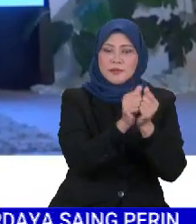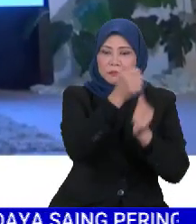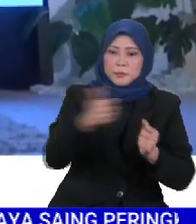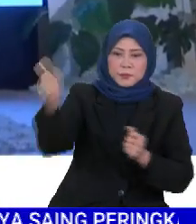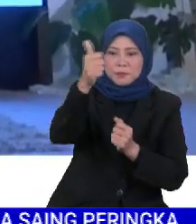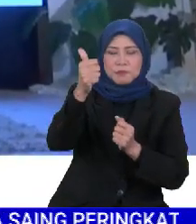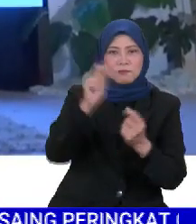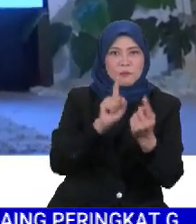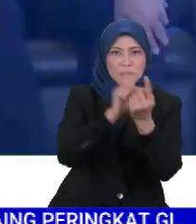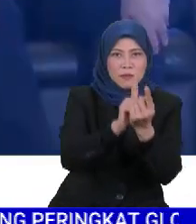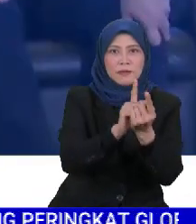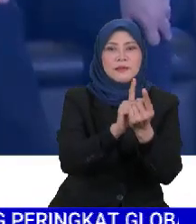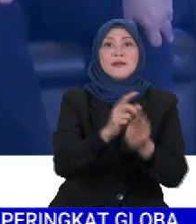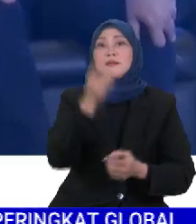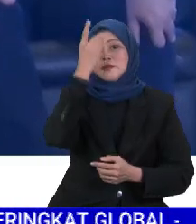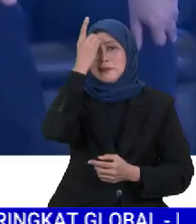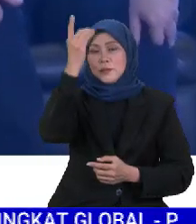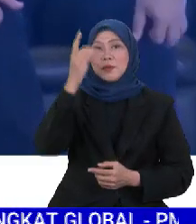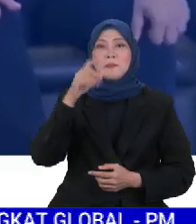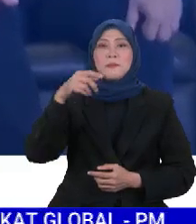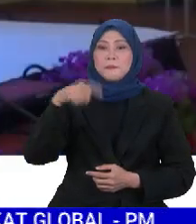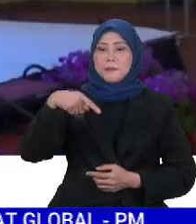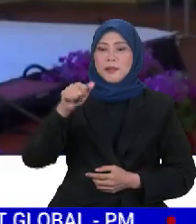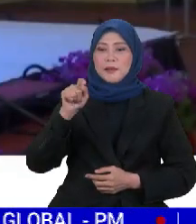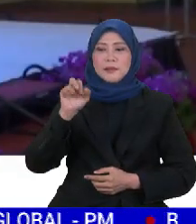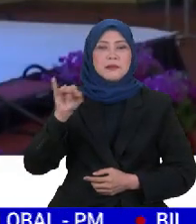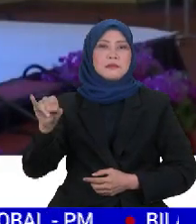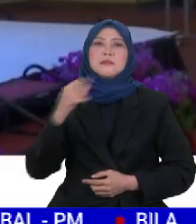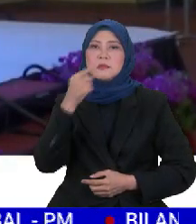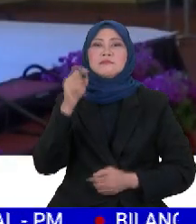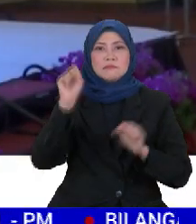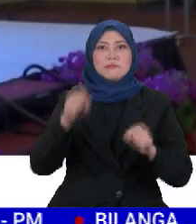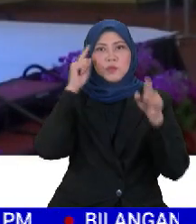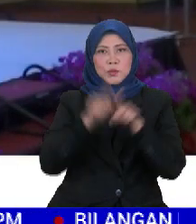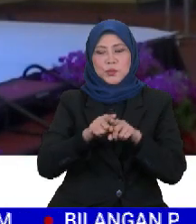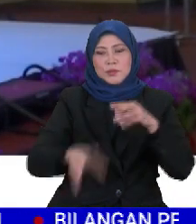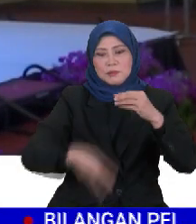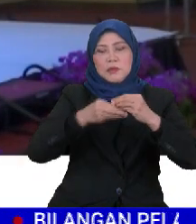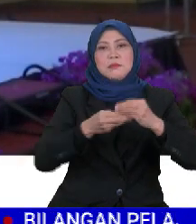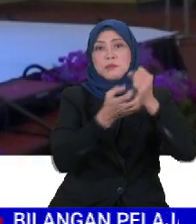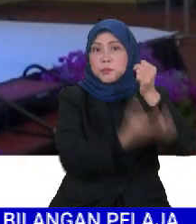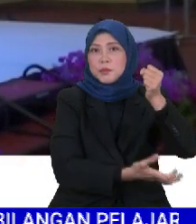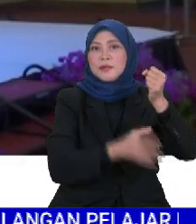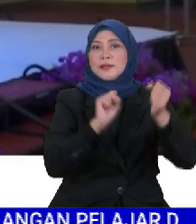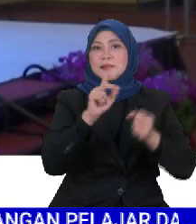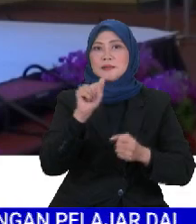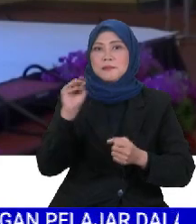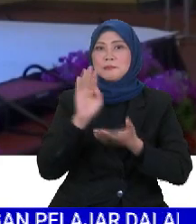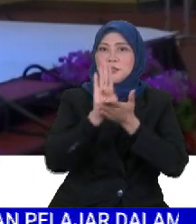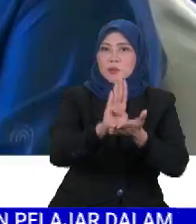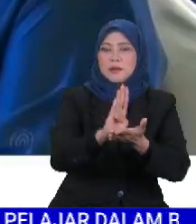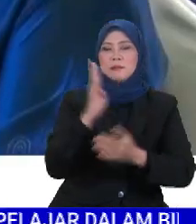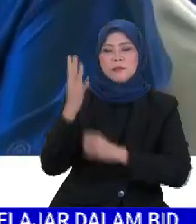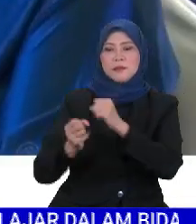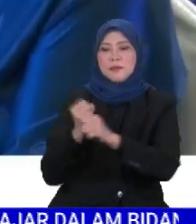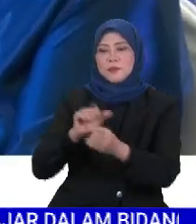Sarawak baru-baru ini, Dato' Patinggi Tan Sri Abang Johari bersetuju untuk menambah peruntukan bagi skim biasiswa untuk 4